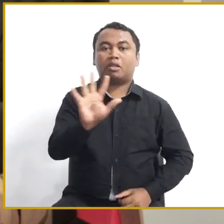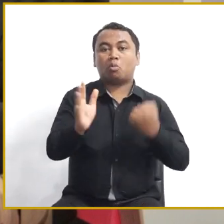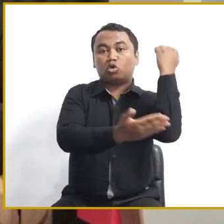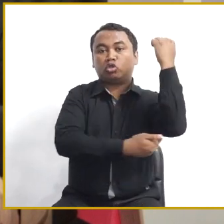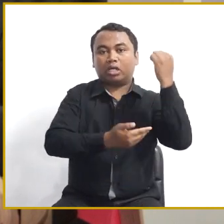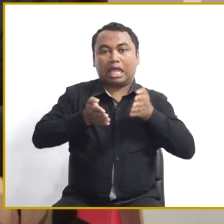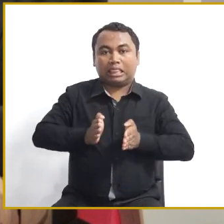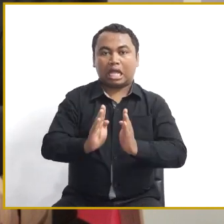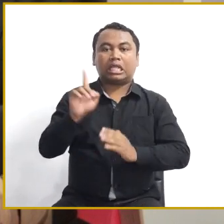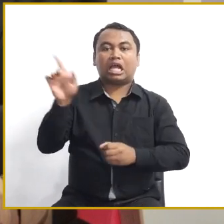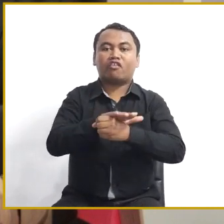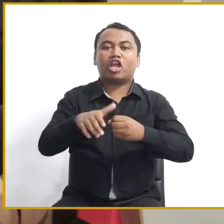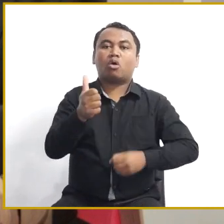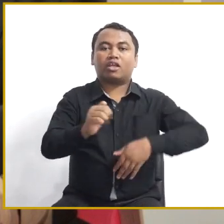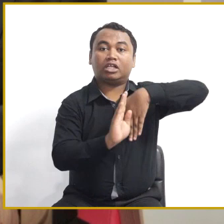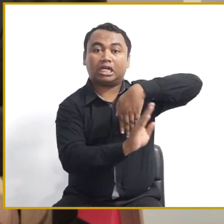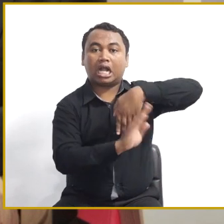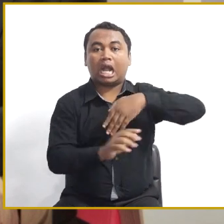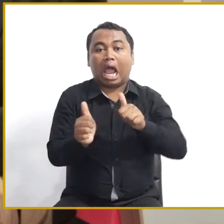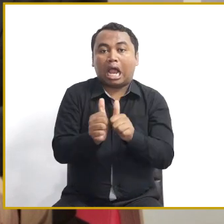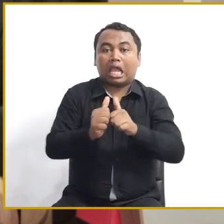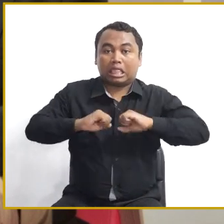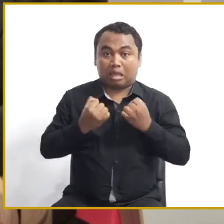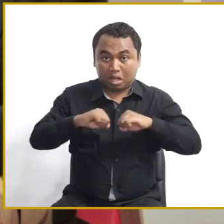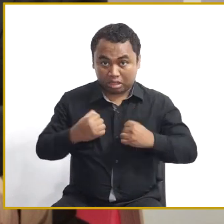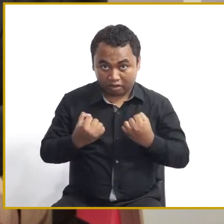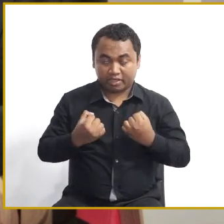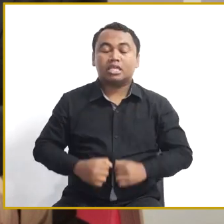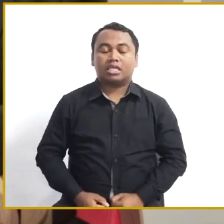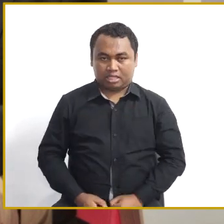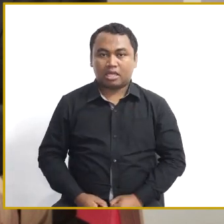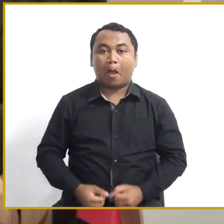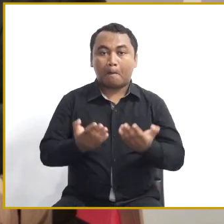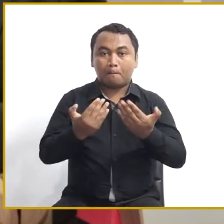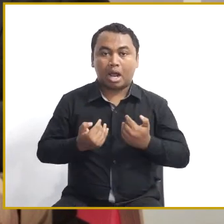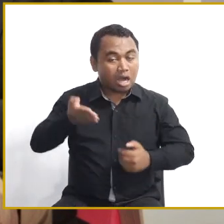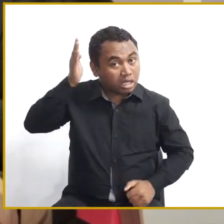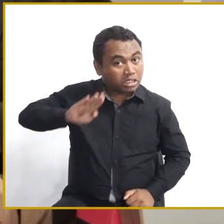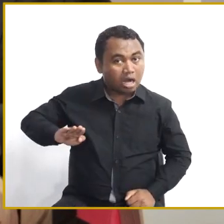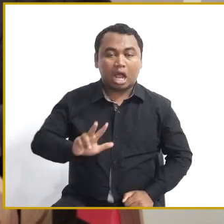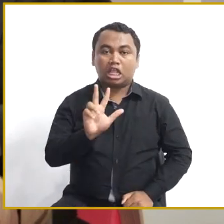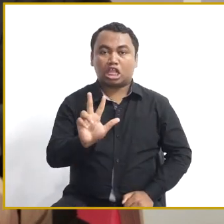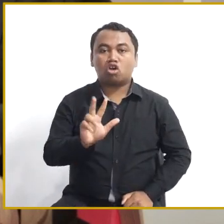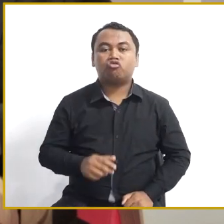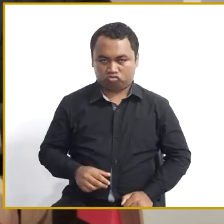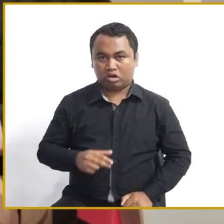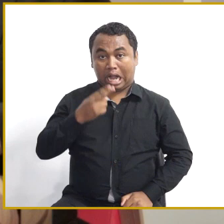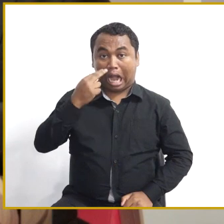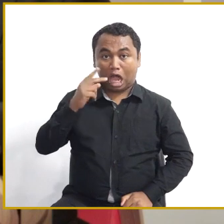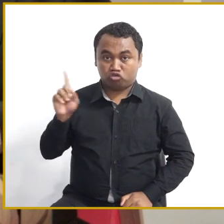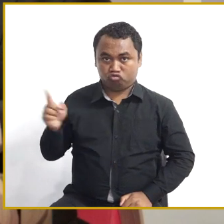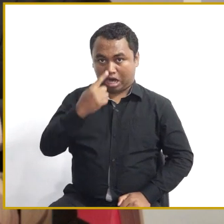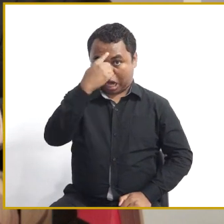tany Fenerive Est tany Tamatave ary mananjanaka anankitelo katolika izay